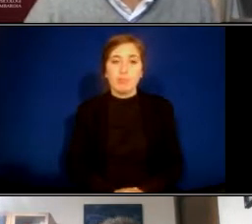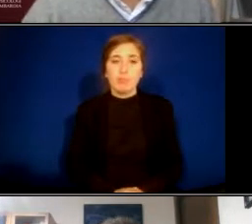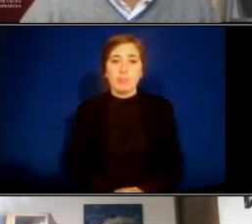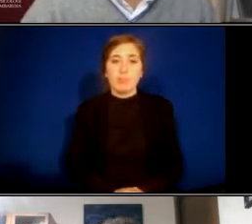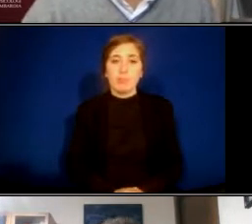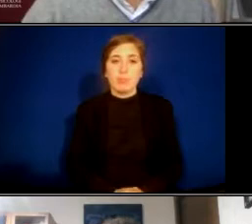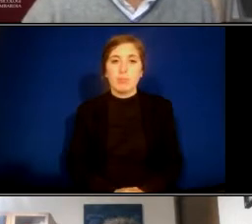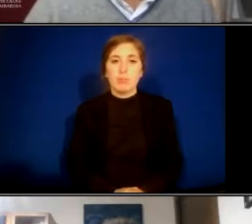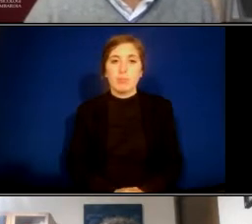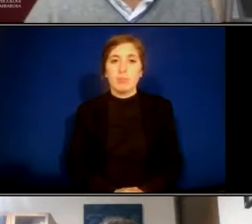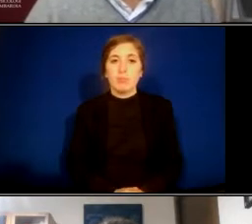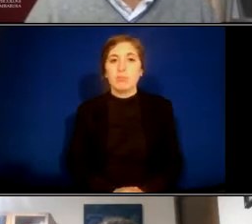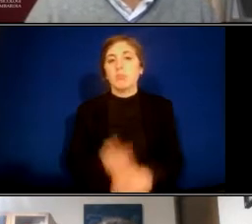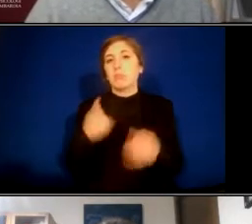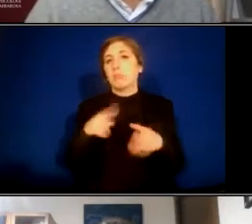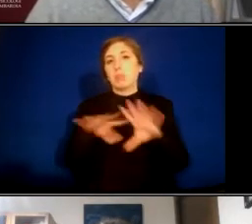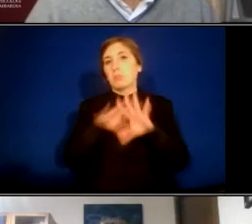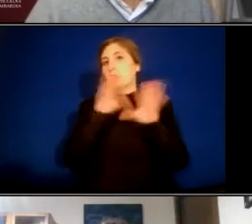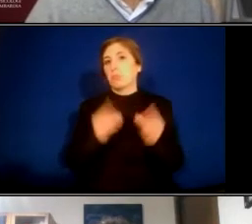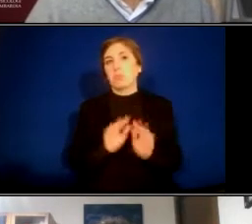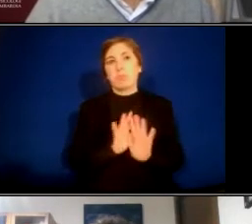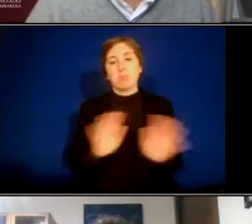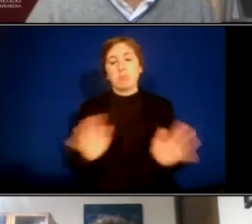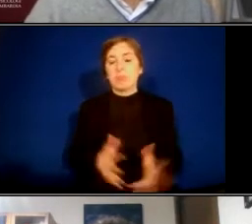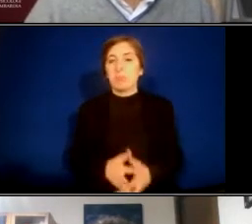Ed è tutto, sì.